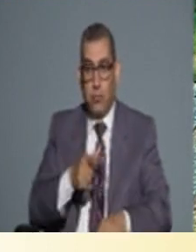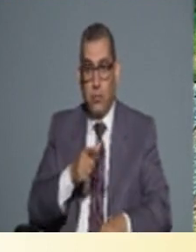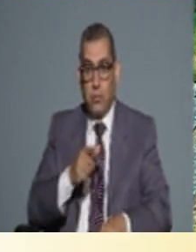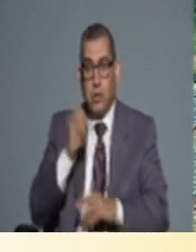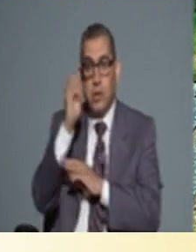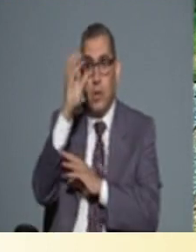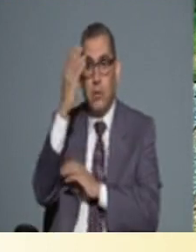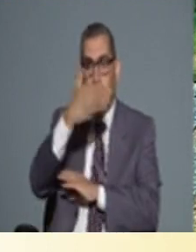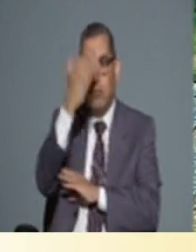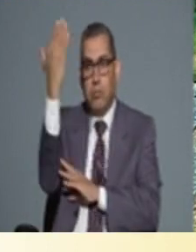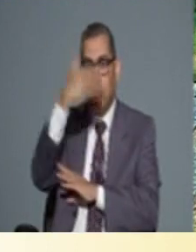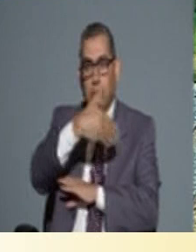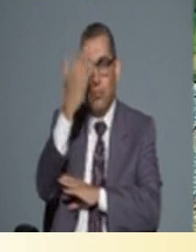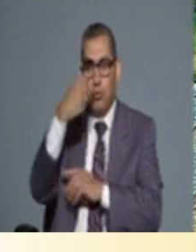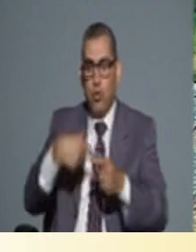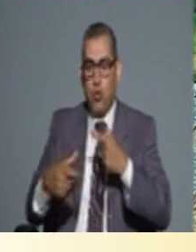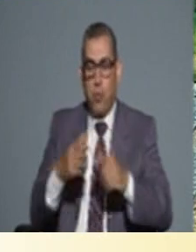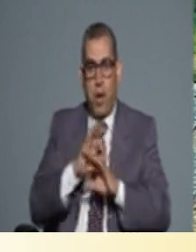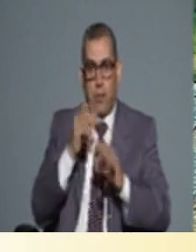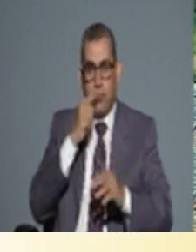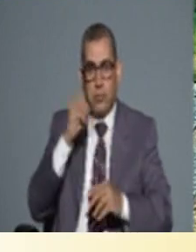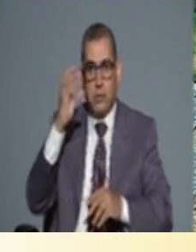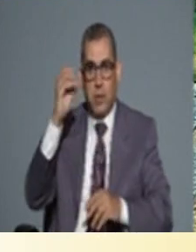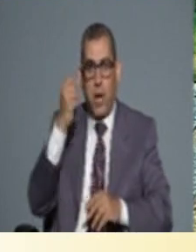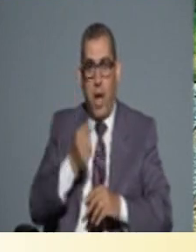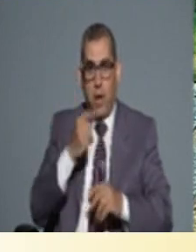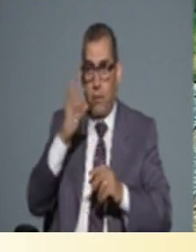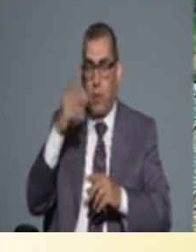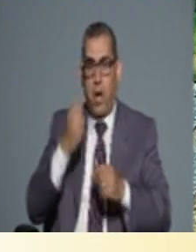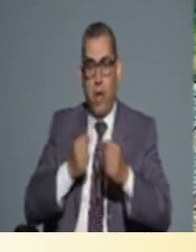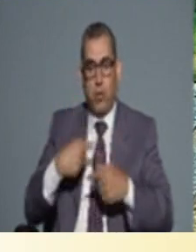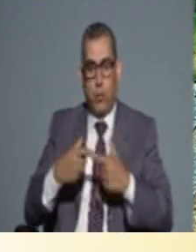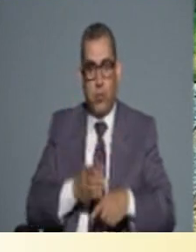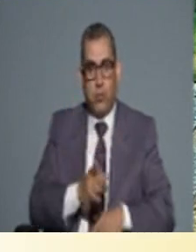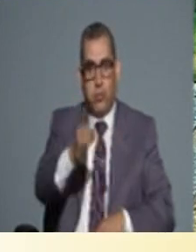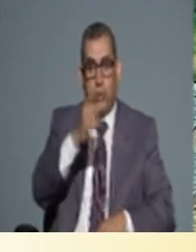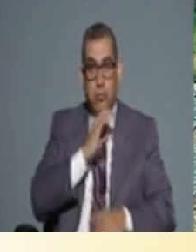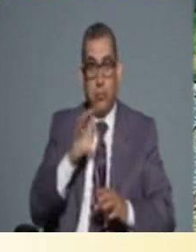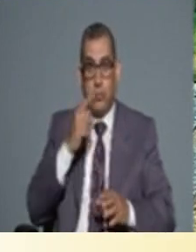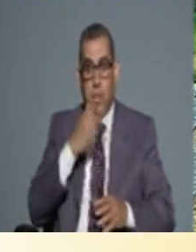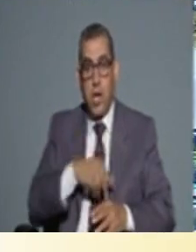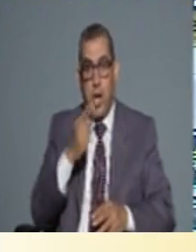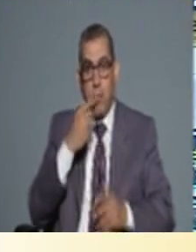دلوقتي بقت كلها في 2023 الصوره اللي على الشمال دي كلها اشارات كهربيه ضوئيه.